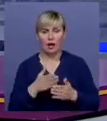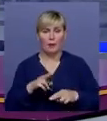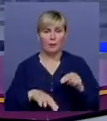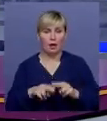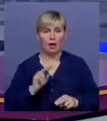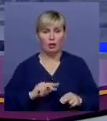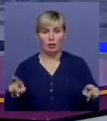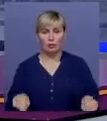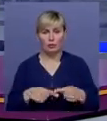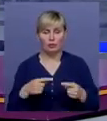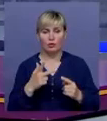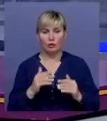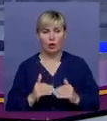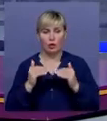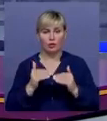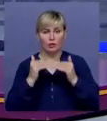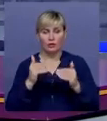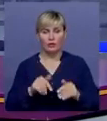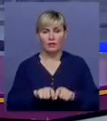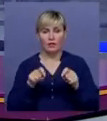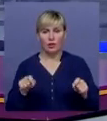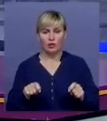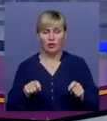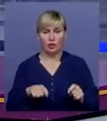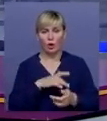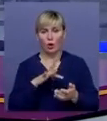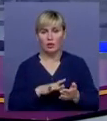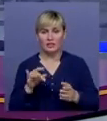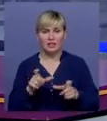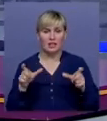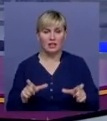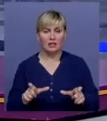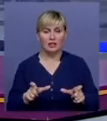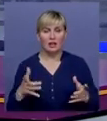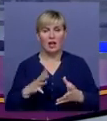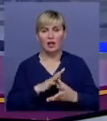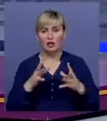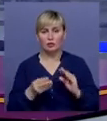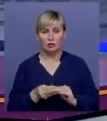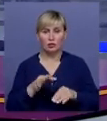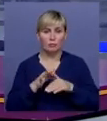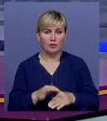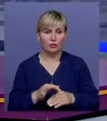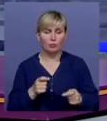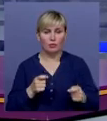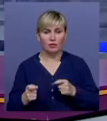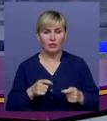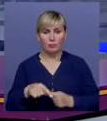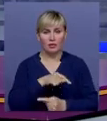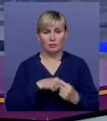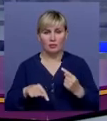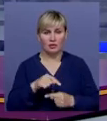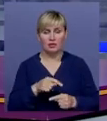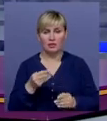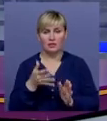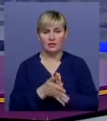свою работу в рамках трех этапов выхода города из карантина таковы результаты аудита проведенные во городским управлением предпринимательства